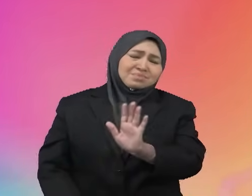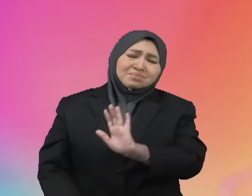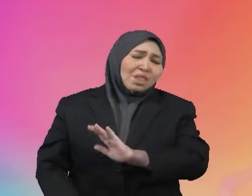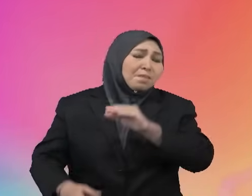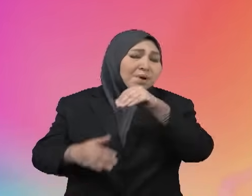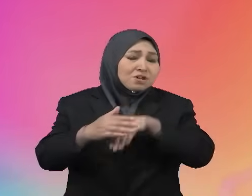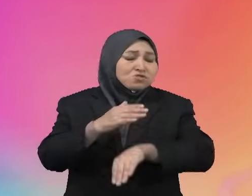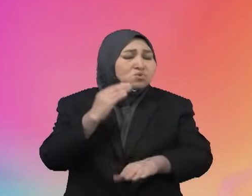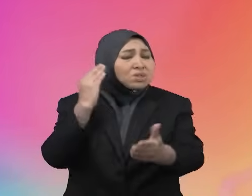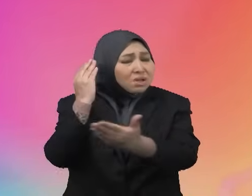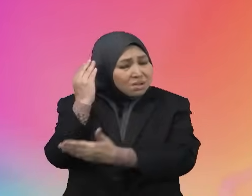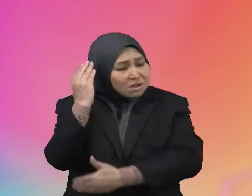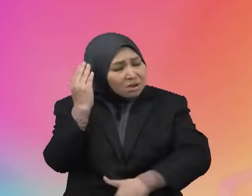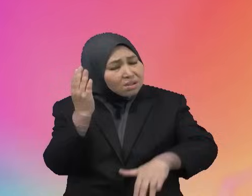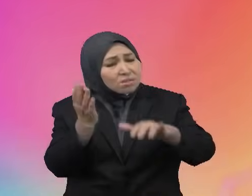ندخلها